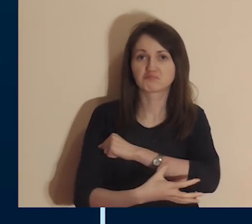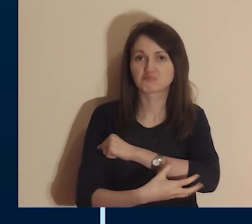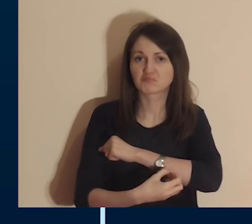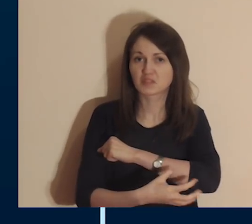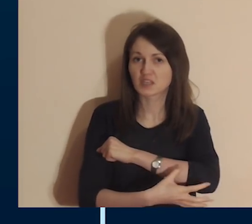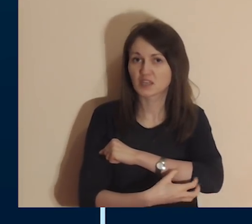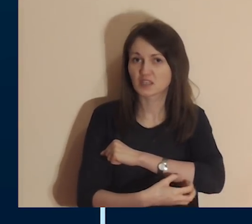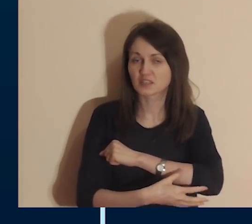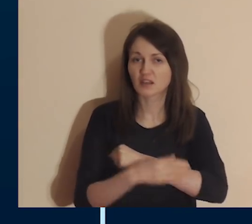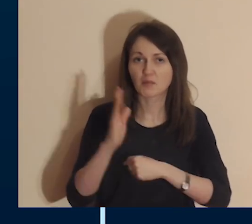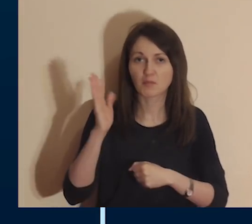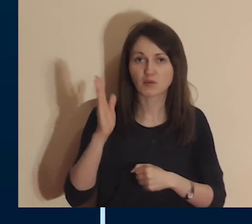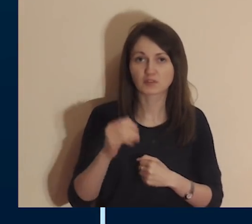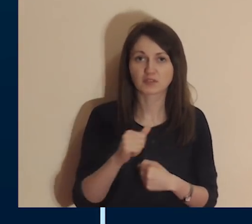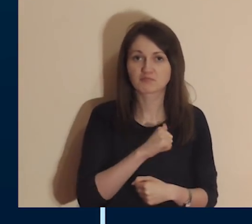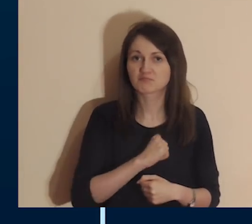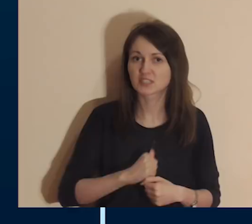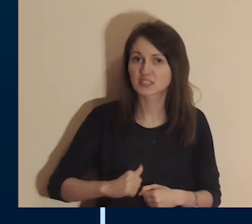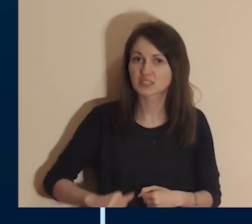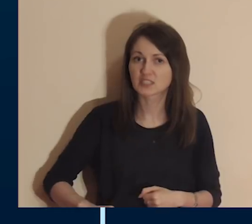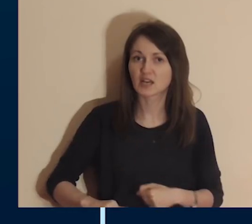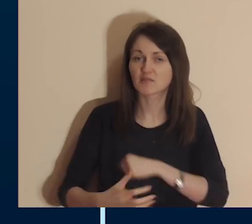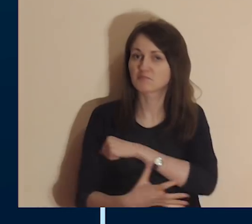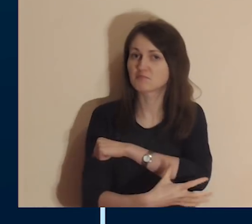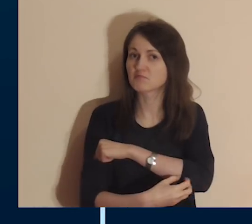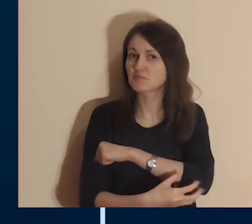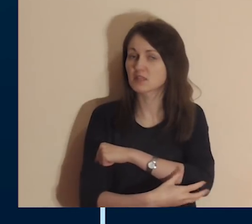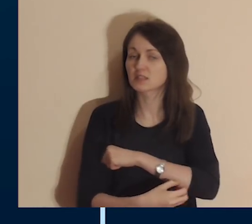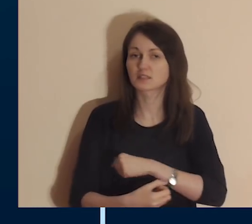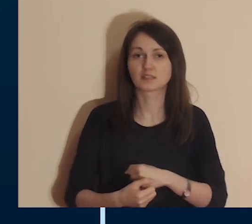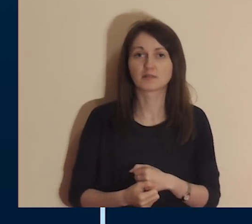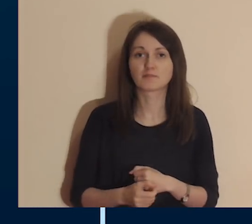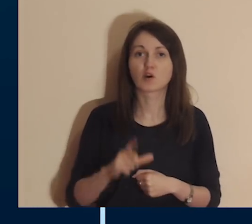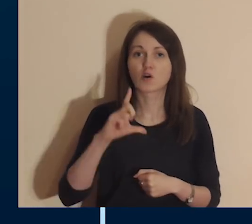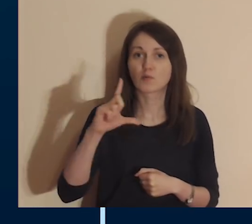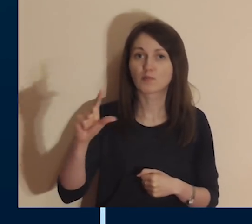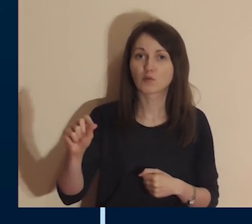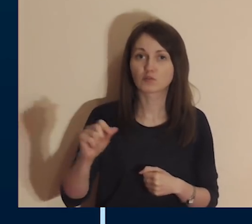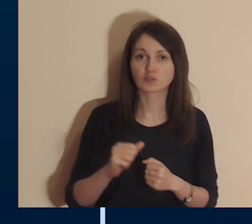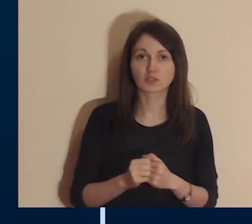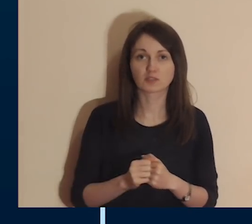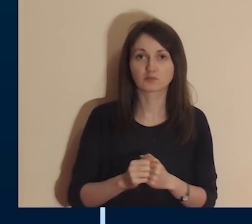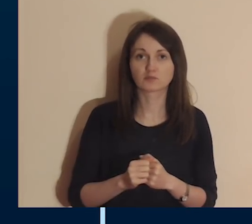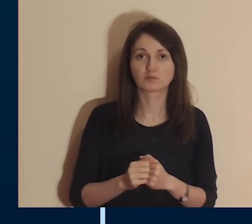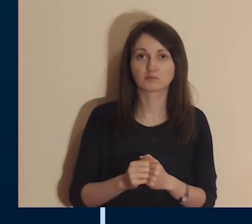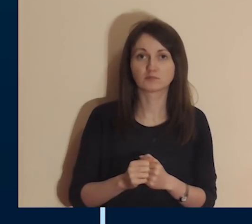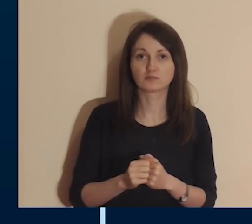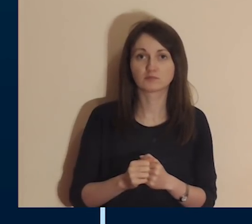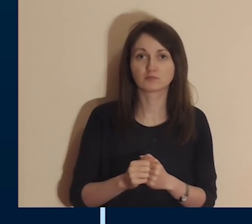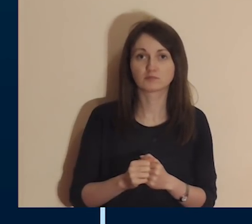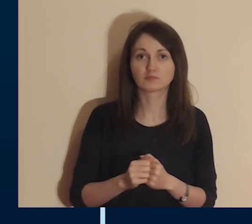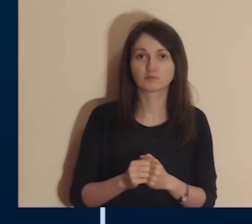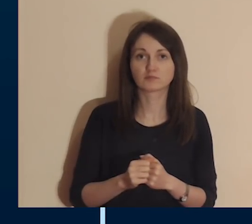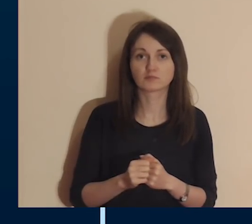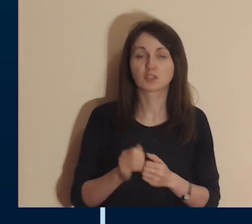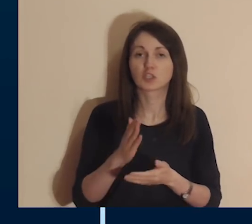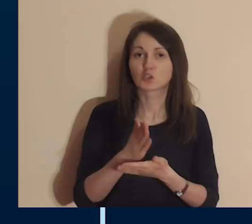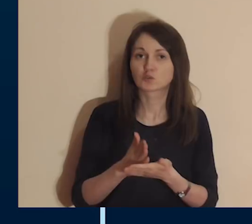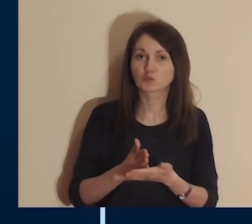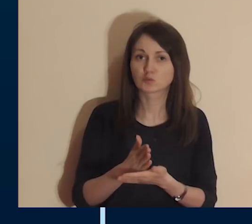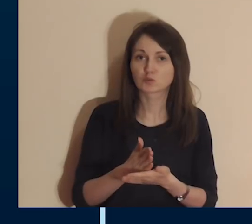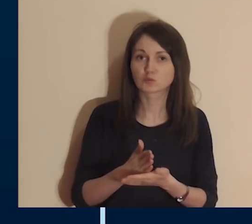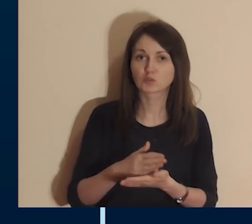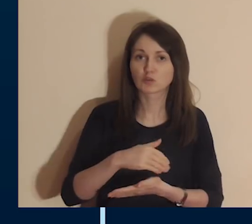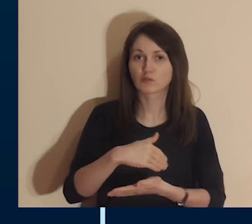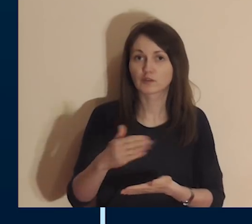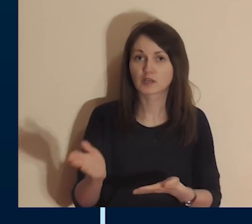nastał ciężki głód w owej krainie i on sam zaczął cierpieć niedostatek. Poszedł i przystał na służbę do